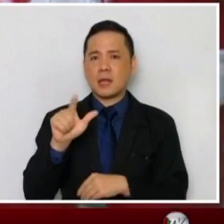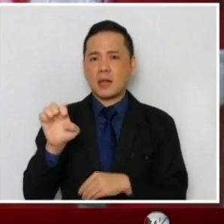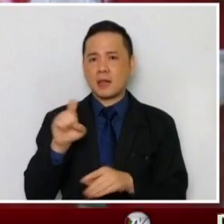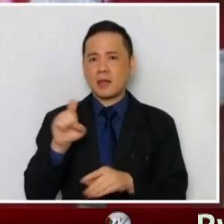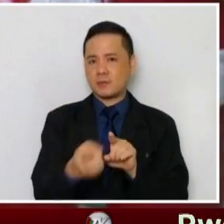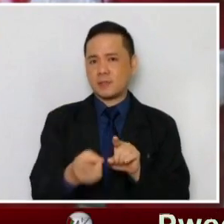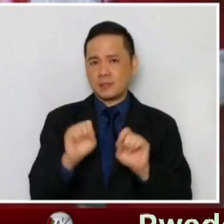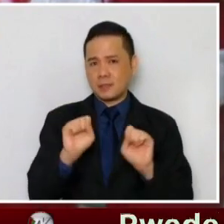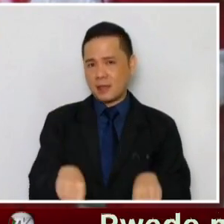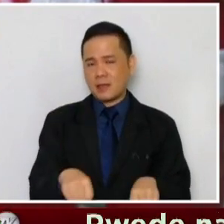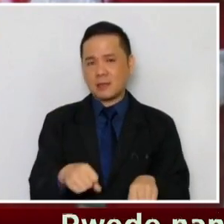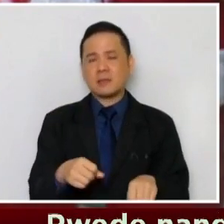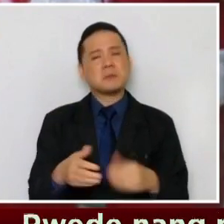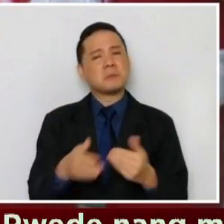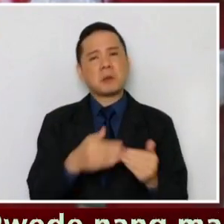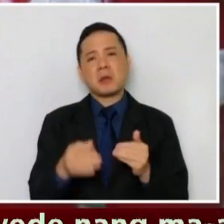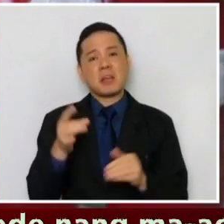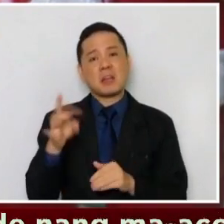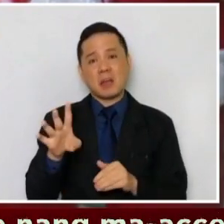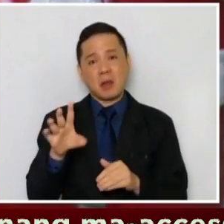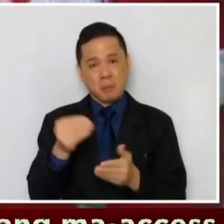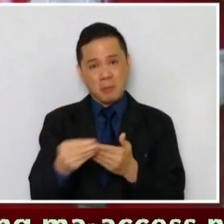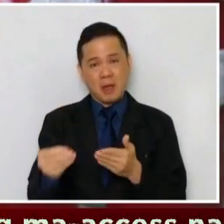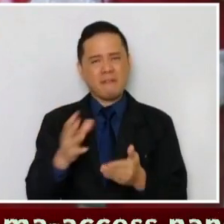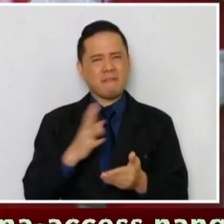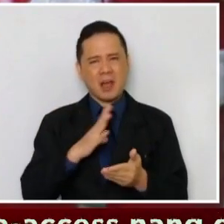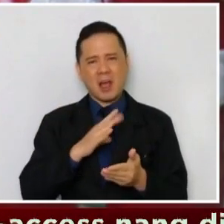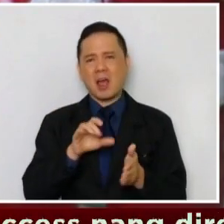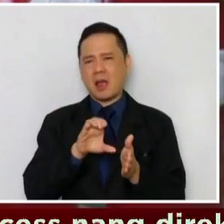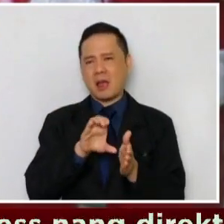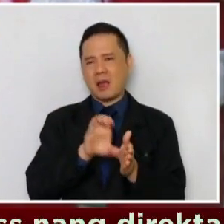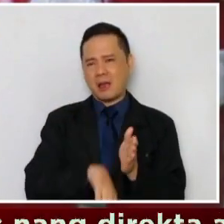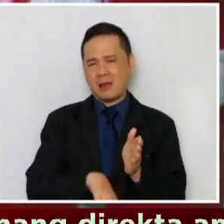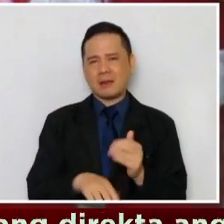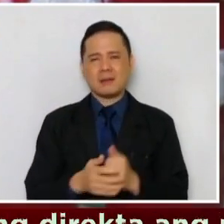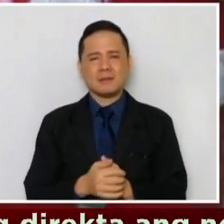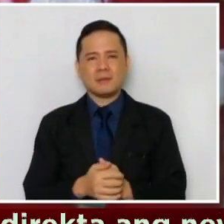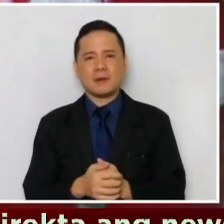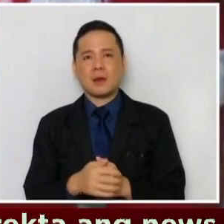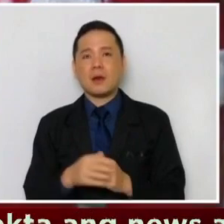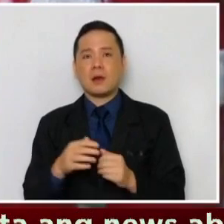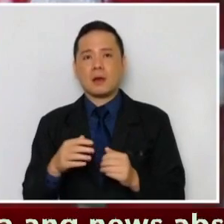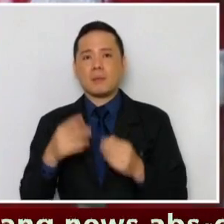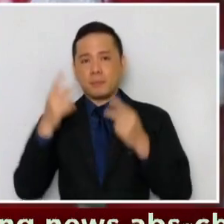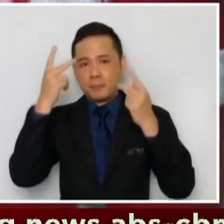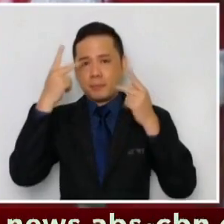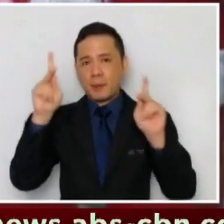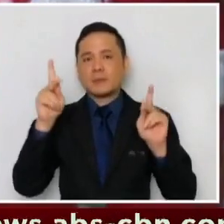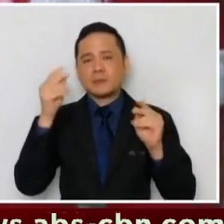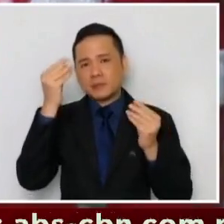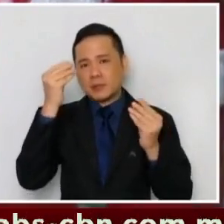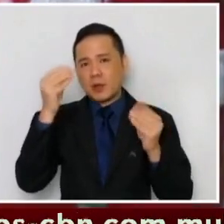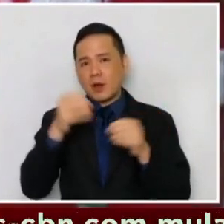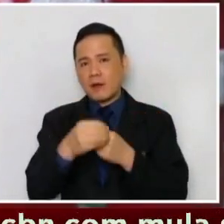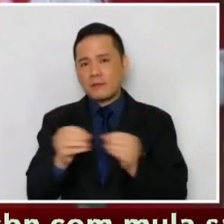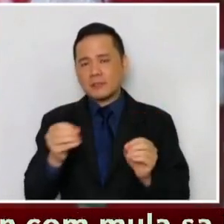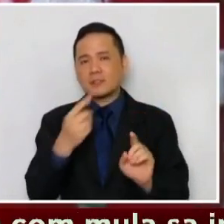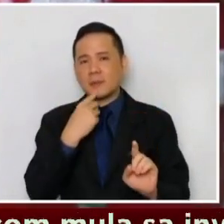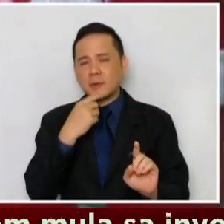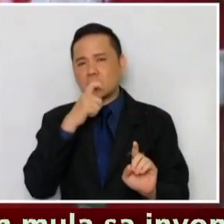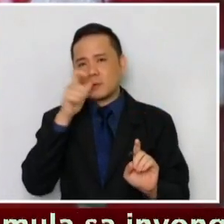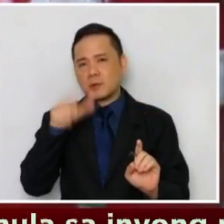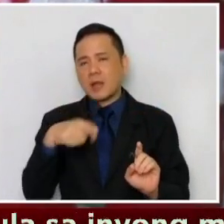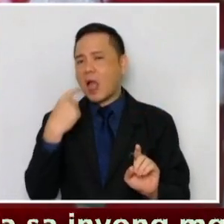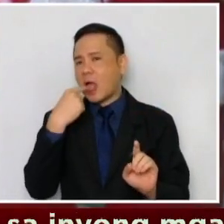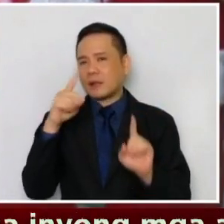kahit isa lamang po ang bibilhin po ninyo. Ayon naman sa Angono Public Information Office, hindi na po kailangan ng RT-PCR o